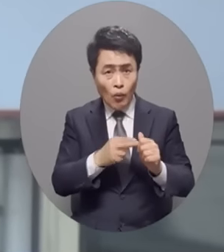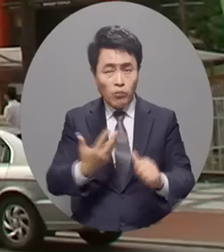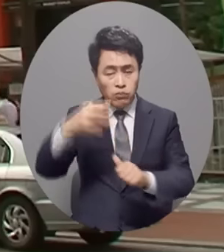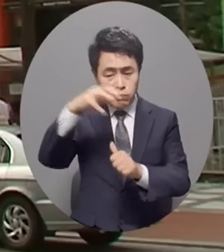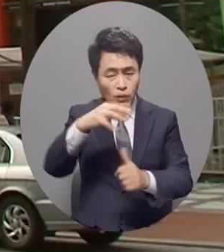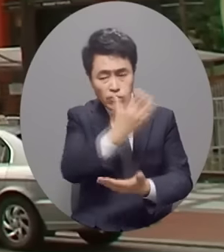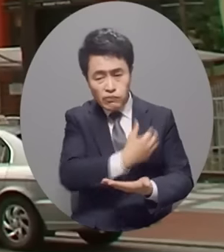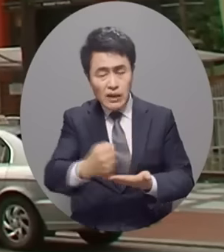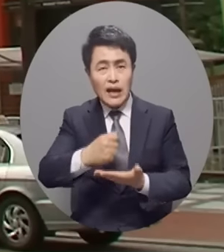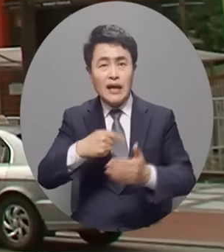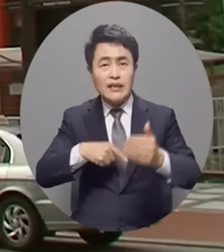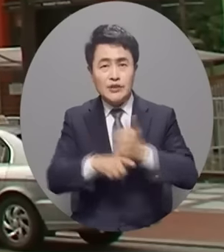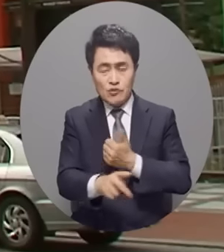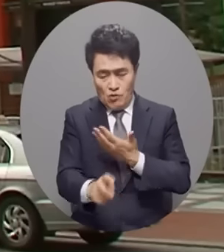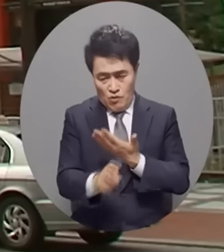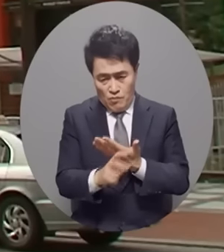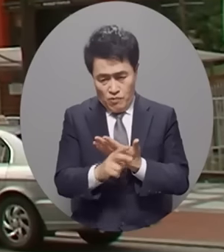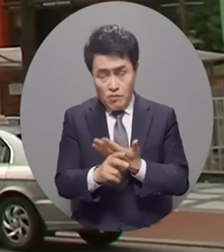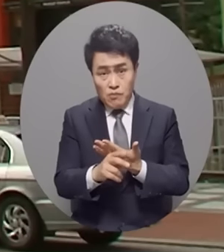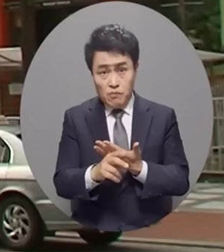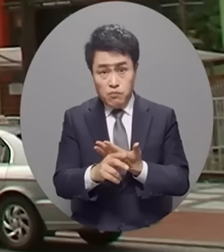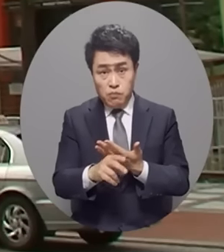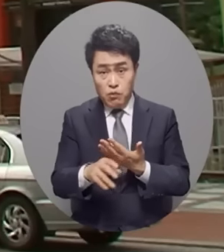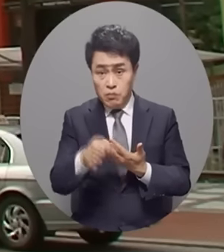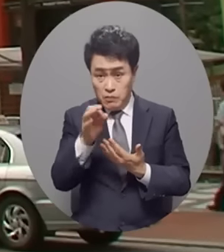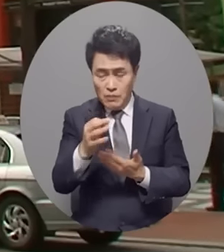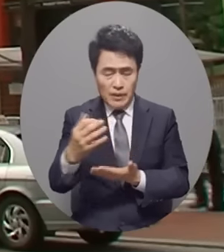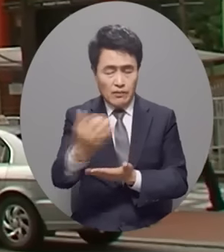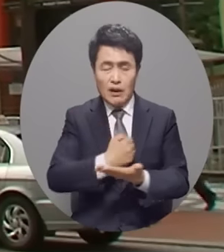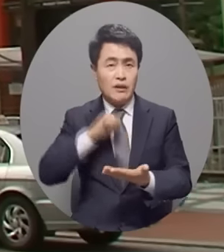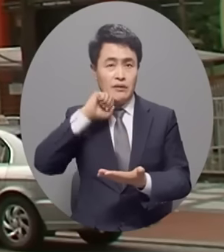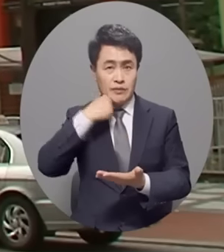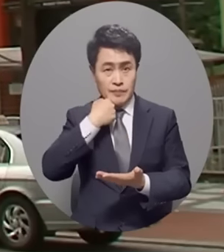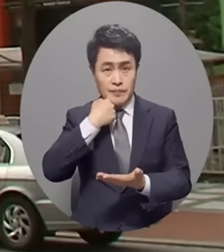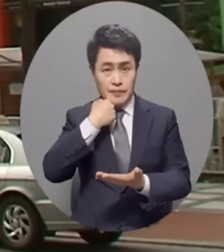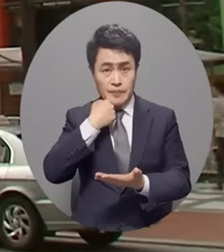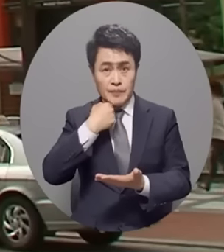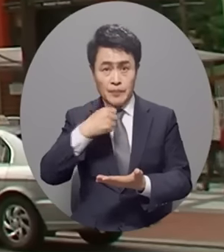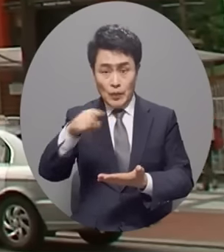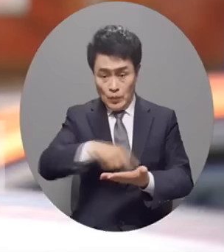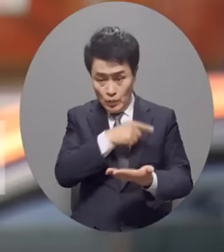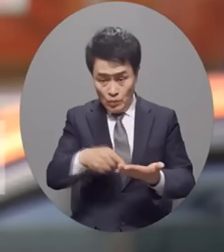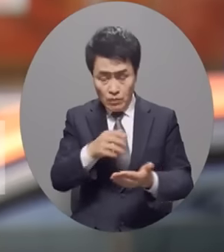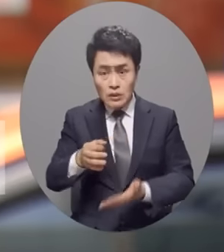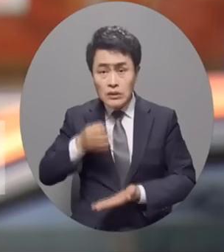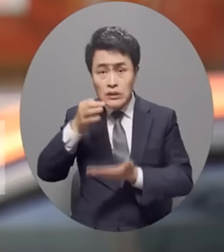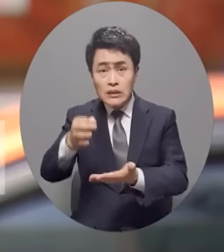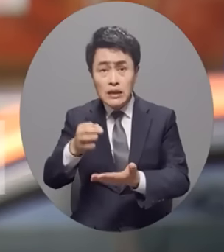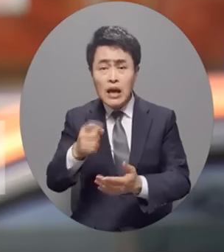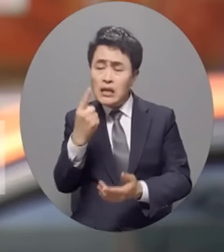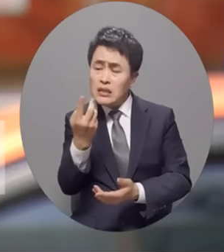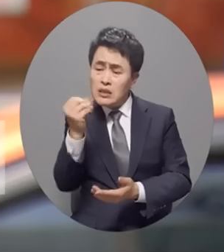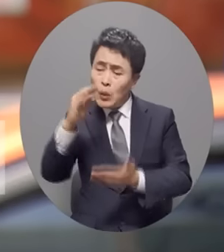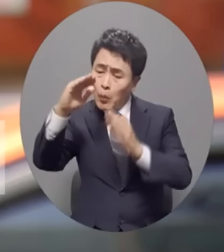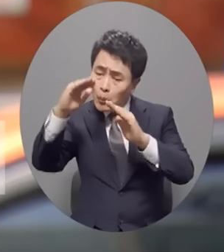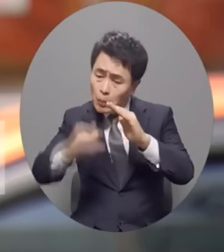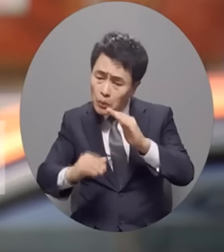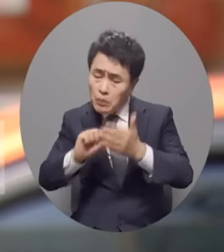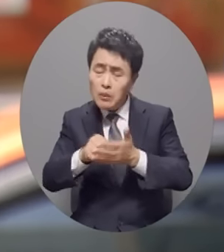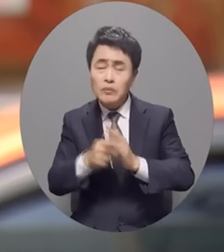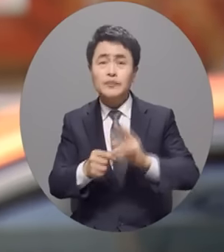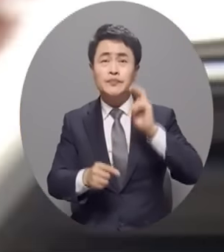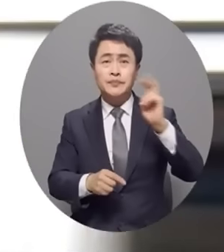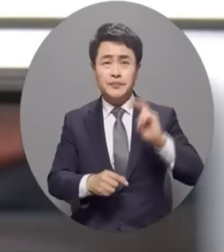아니라는 이유로 불법 수익을 추진할 수 없다고 했습니다 손해 배상금으로 지급할 도는 1억 원이 안 되는 것으로